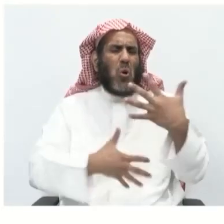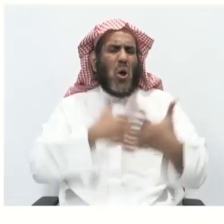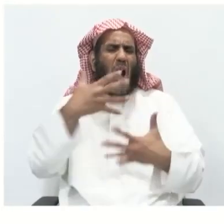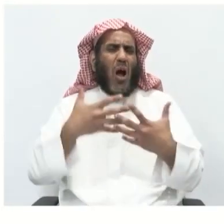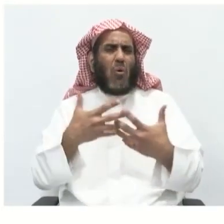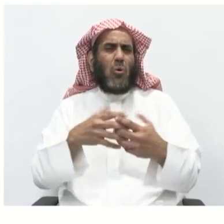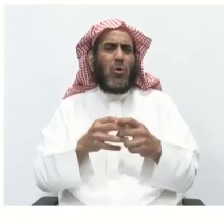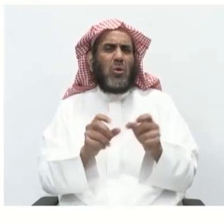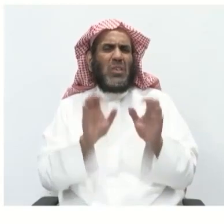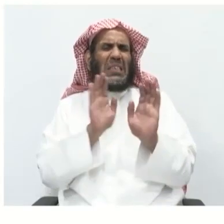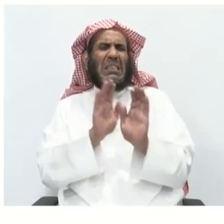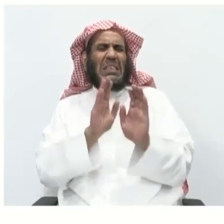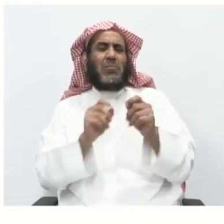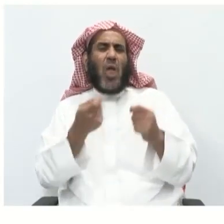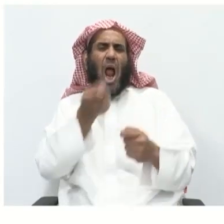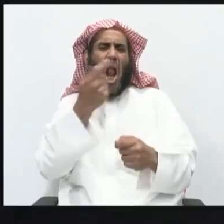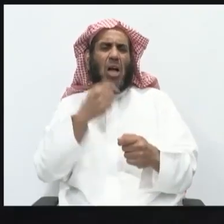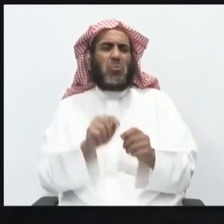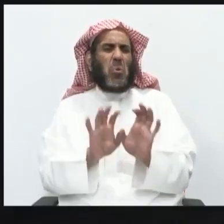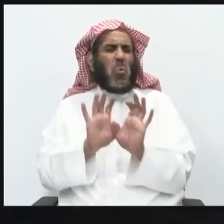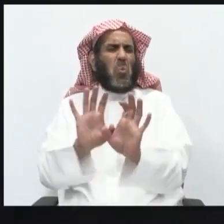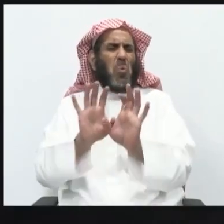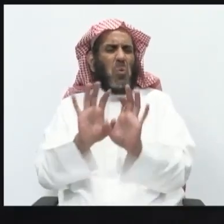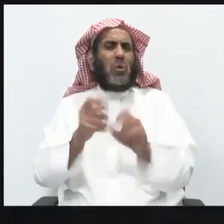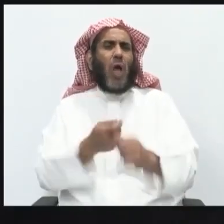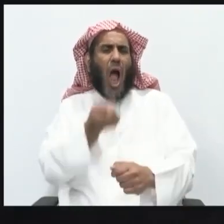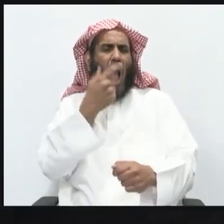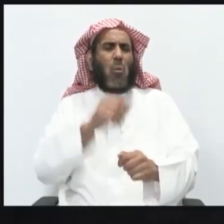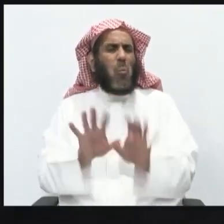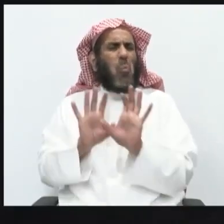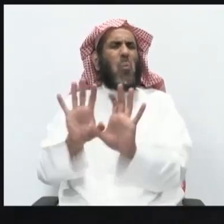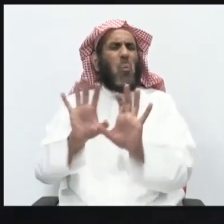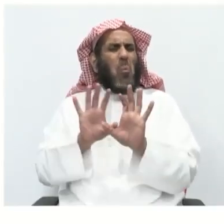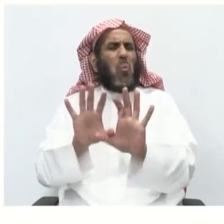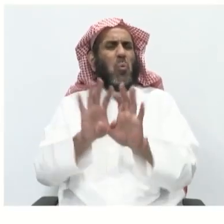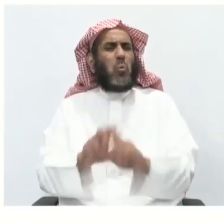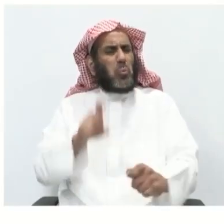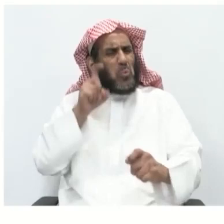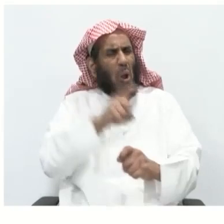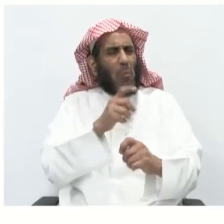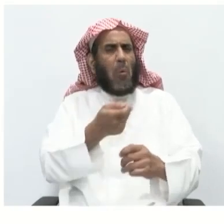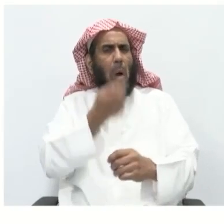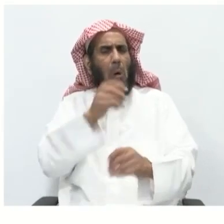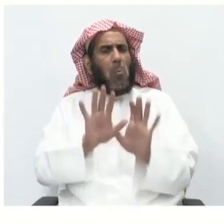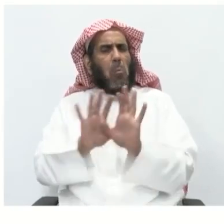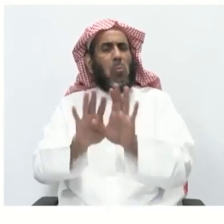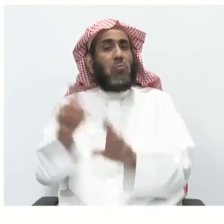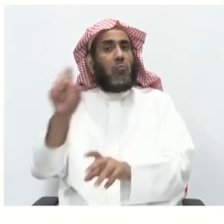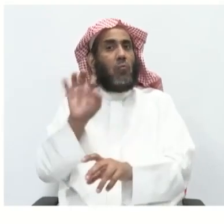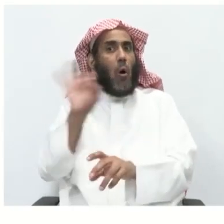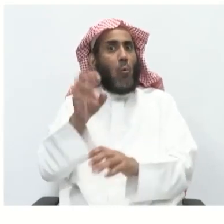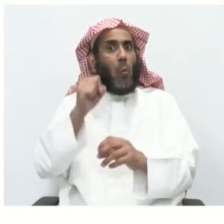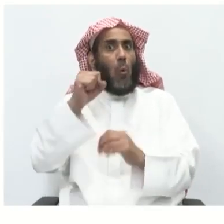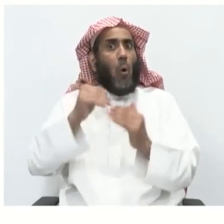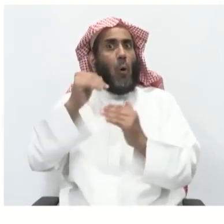يقاوم الادويه الجديده كلما وجدوا دواء جديد يقوم بالمقاومه والتغلب على هذا الدواء الان